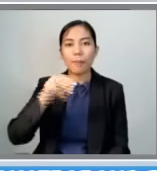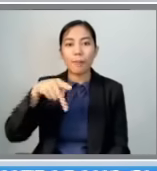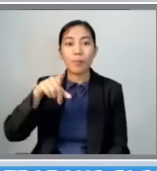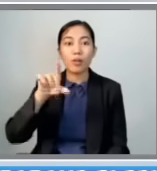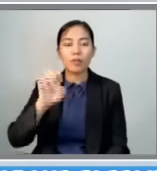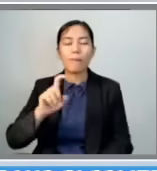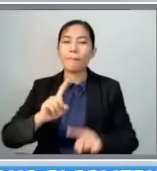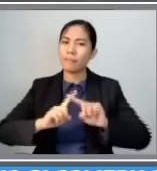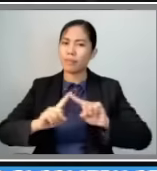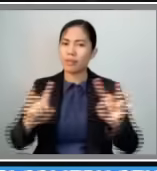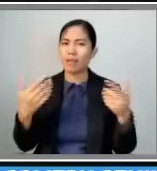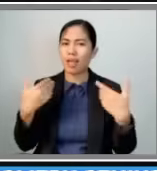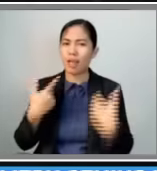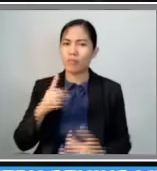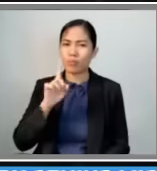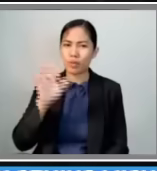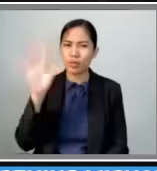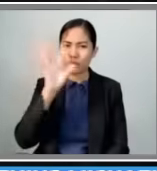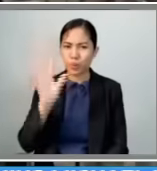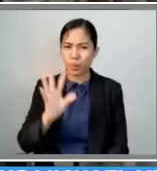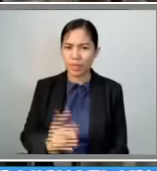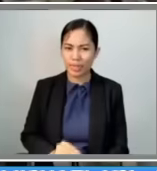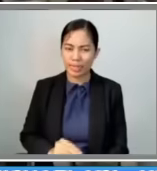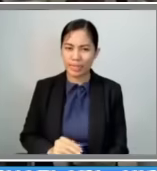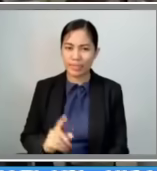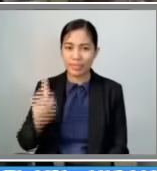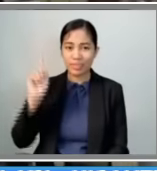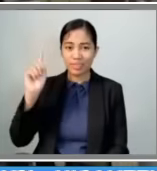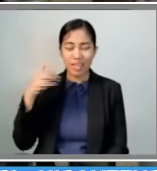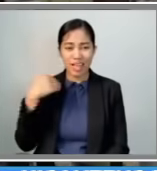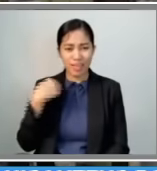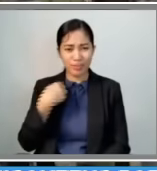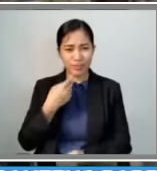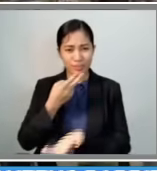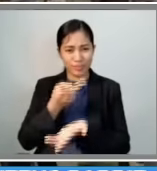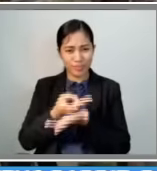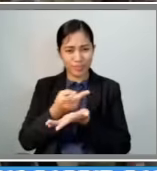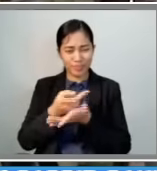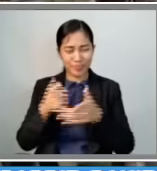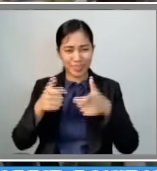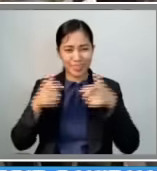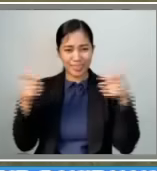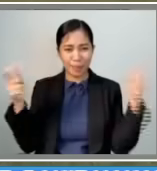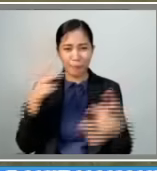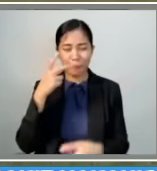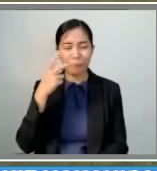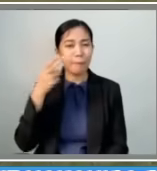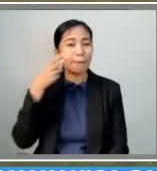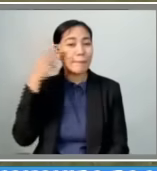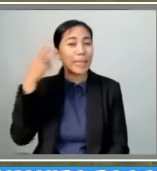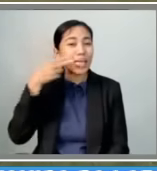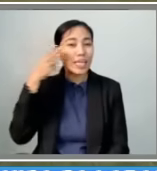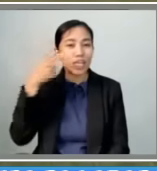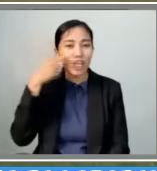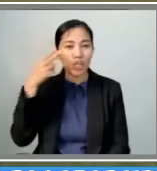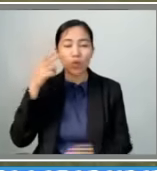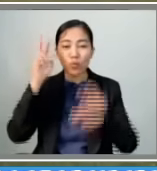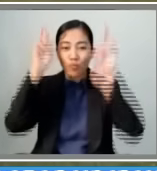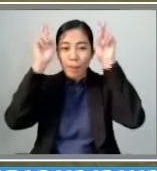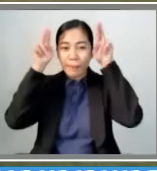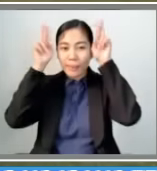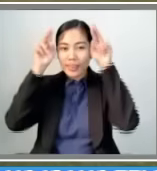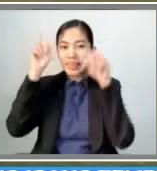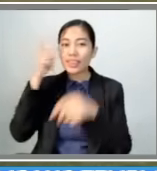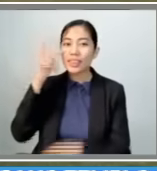turista. Eto, meron po kasing nakahigang, higanting pink rabbit. Yan po si accomplice na art installation na isang